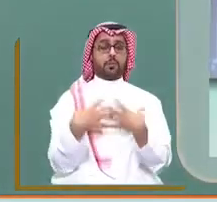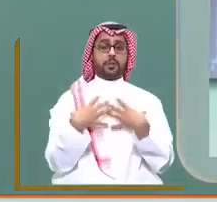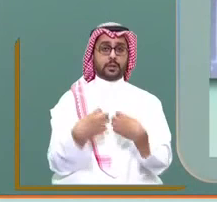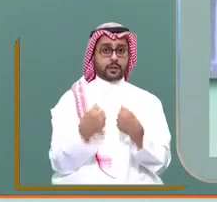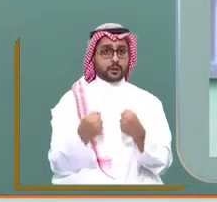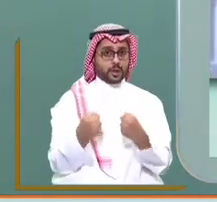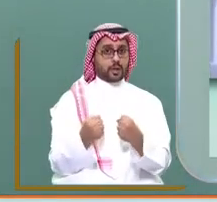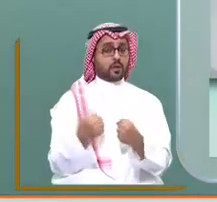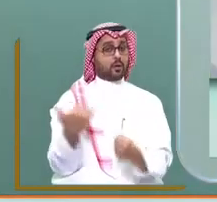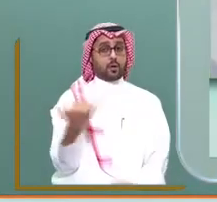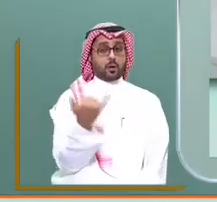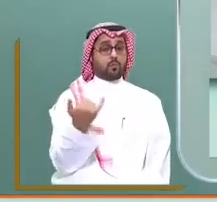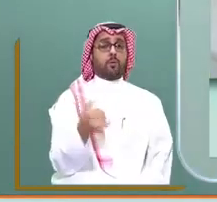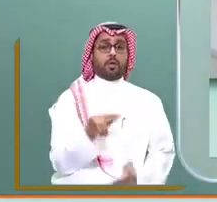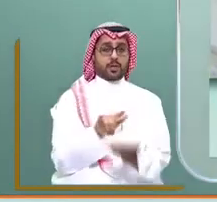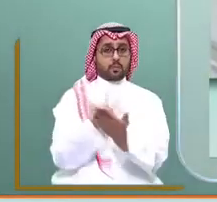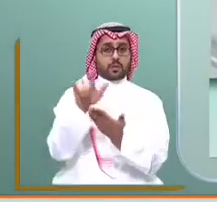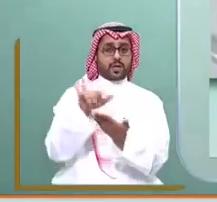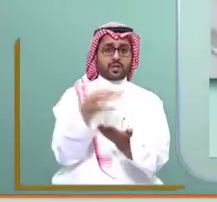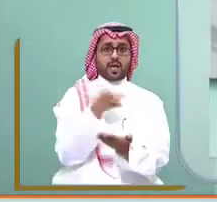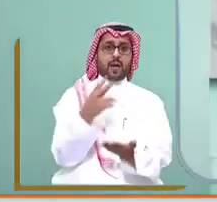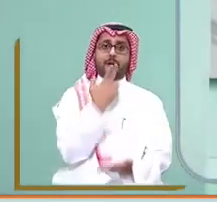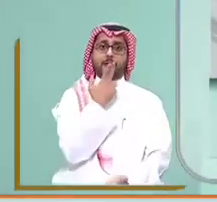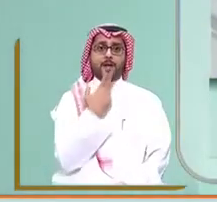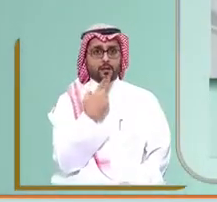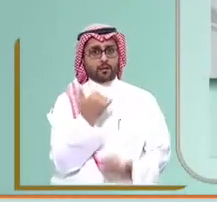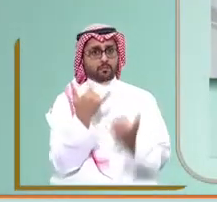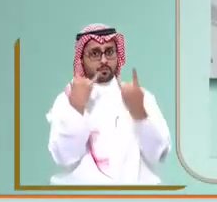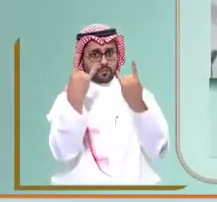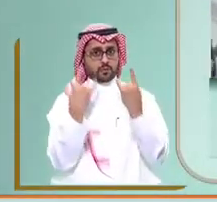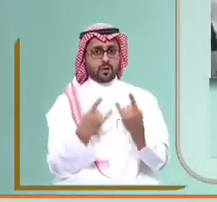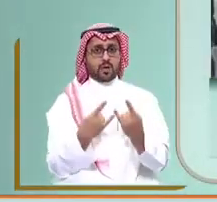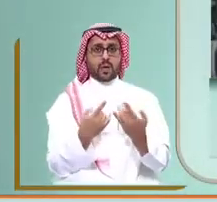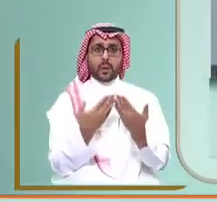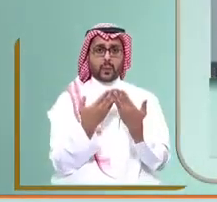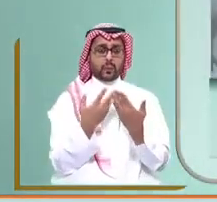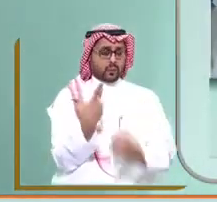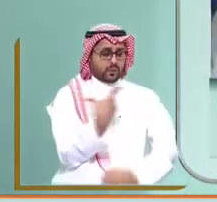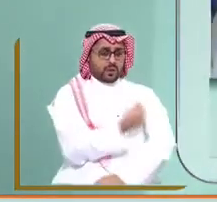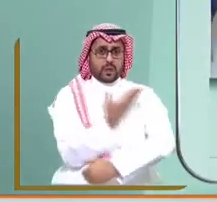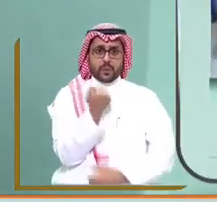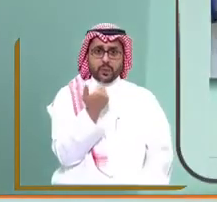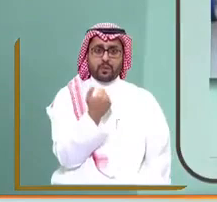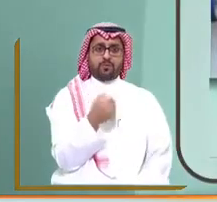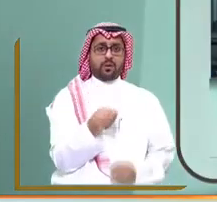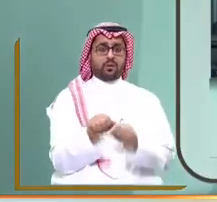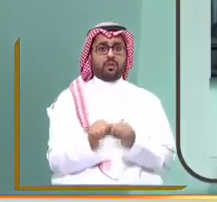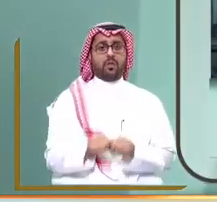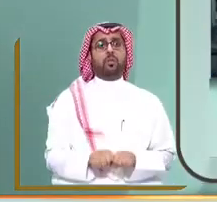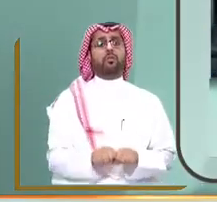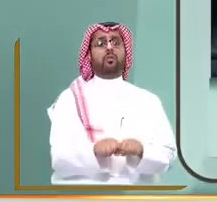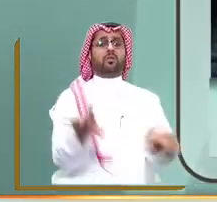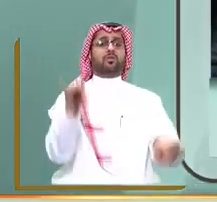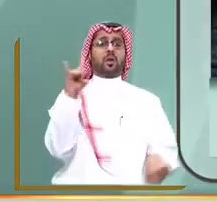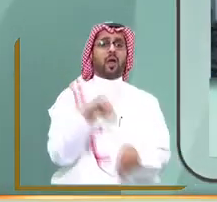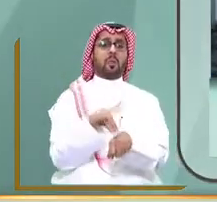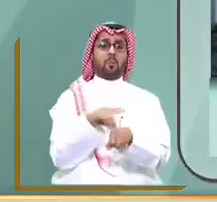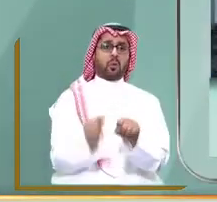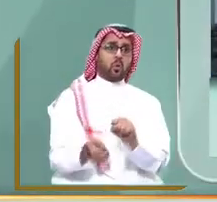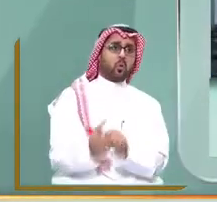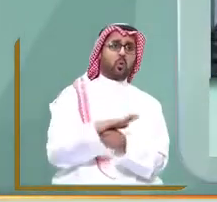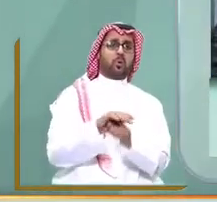وصحية، وأن تكون المطارات والطائرات بيئة غير ناقلة للعدوى، إنما بيئة آمنة إن شاء الله